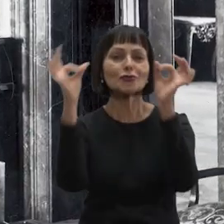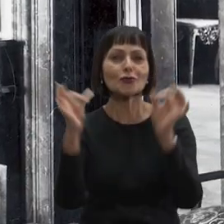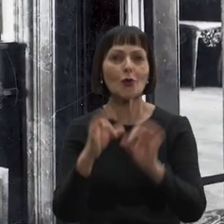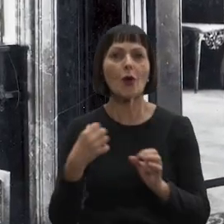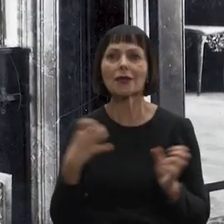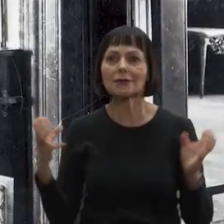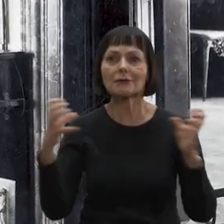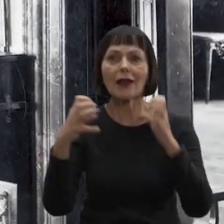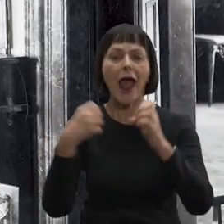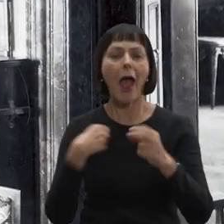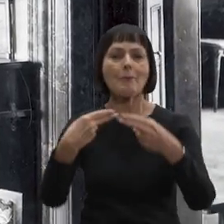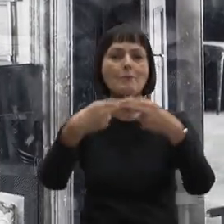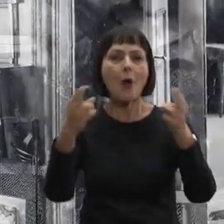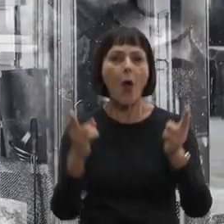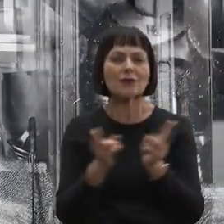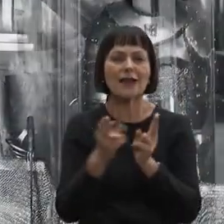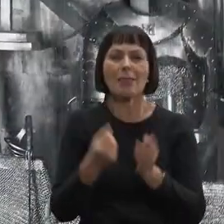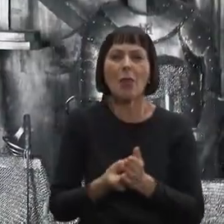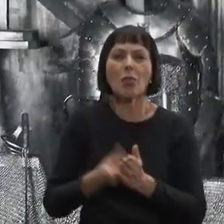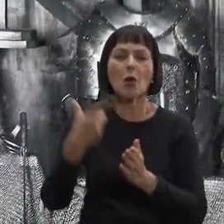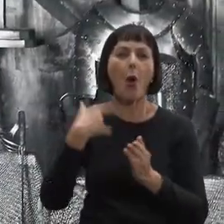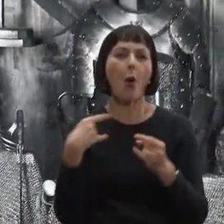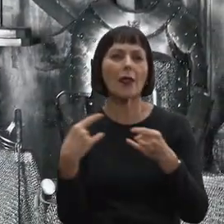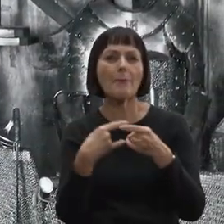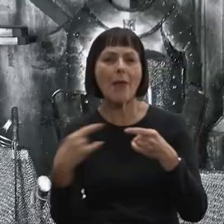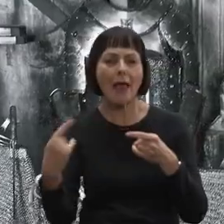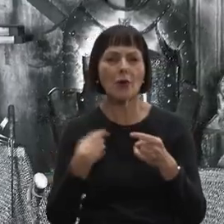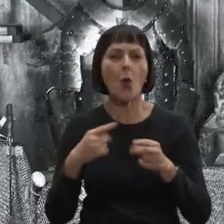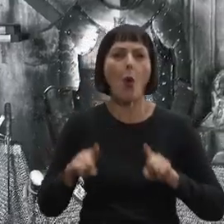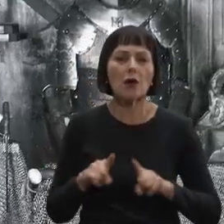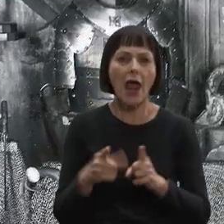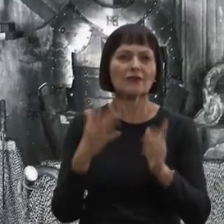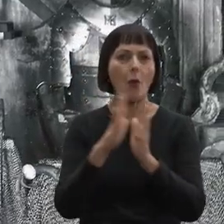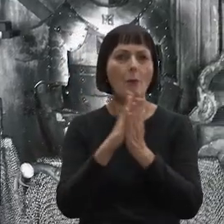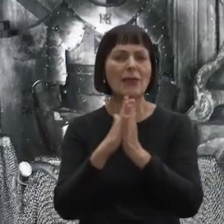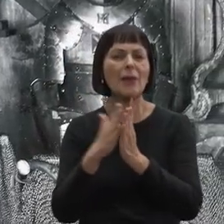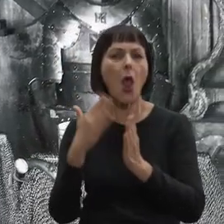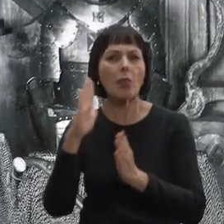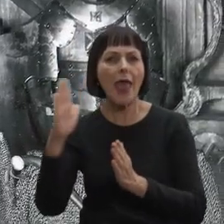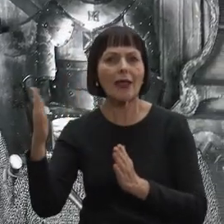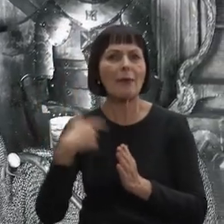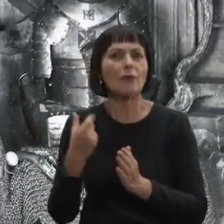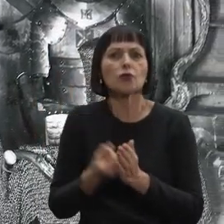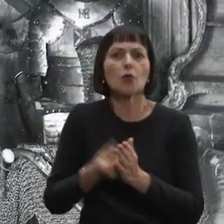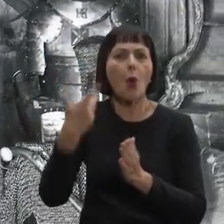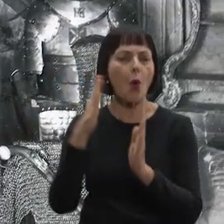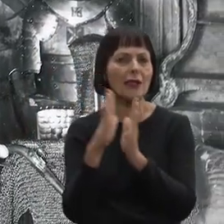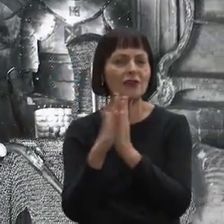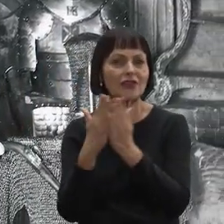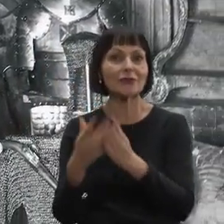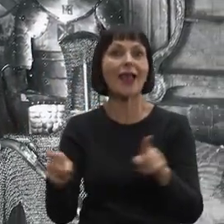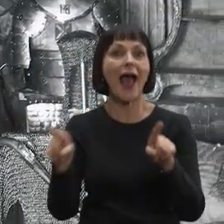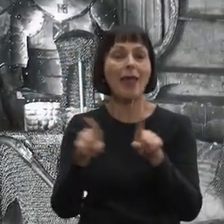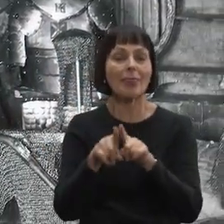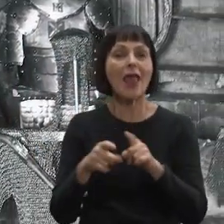ogromny zbiór porcelany, kosztowne meble, zorganizował bibliotekę, w której znajdowały się cenne manuskrypty i księgi,